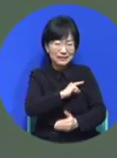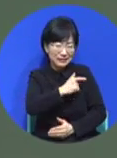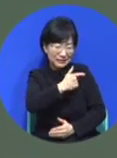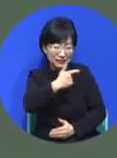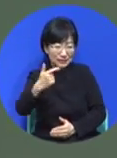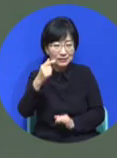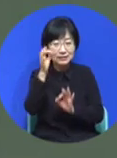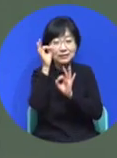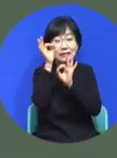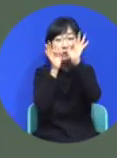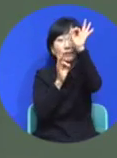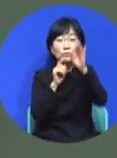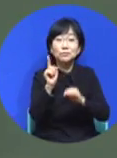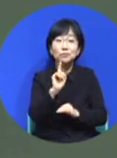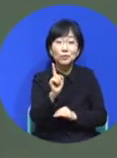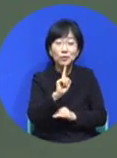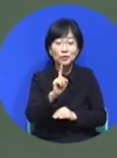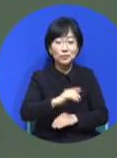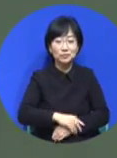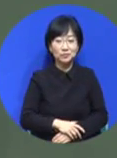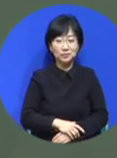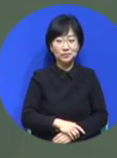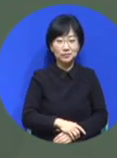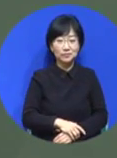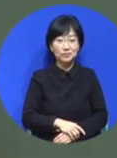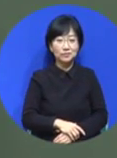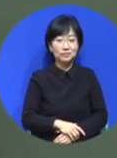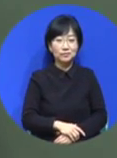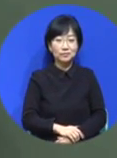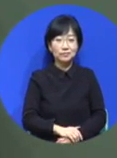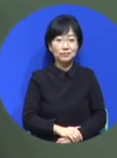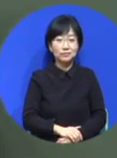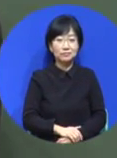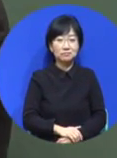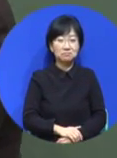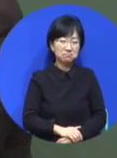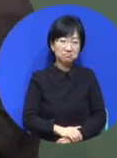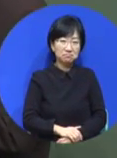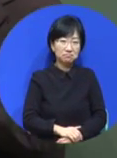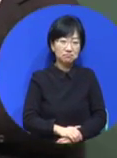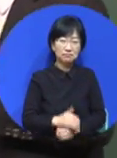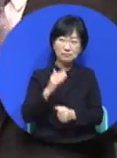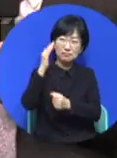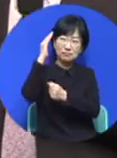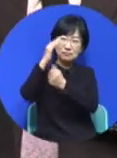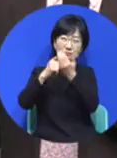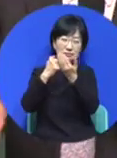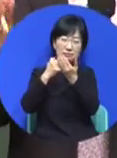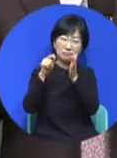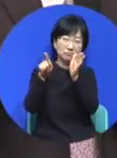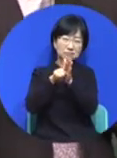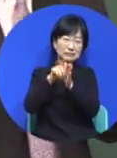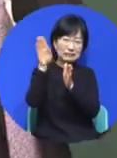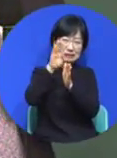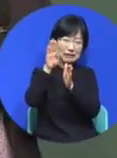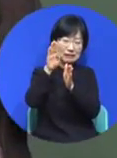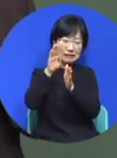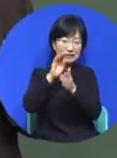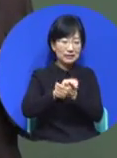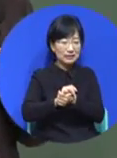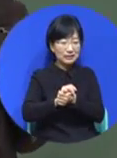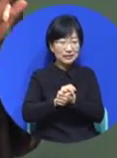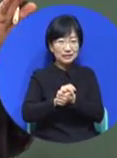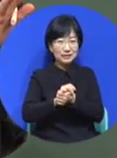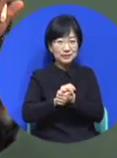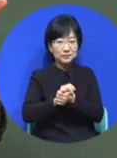be the gravest mistake? 뭡니까? What is it? 불신앙입니다. It is unbelief. 우리가 조금 실수할 수 있는